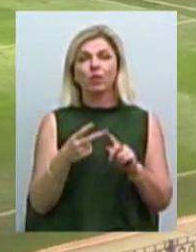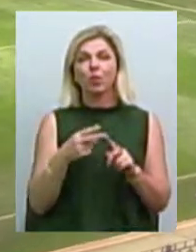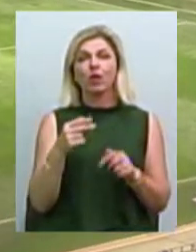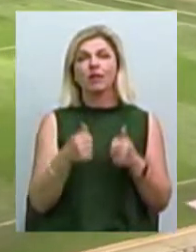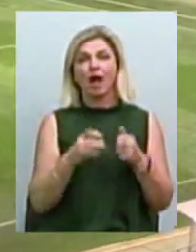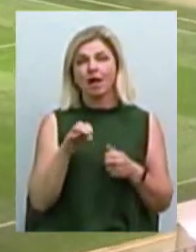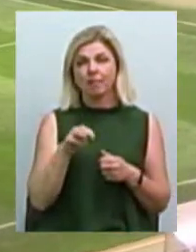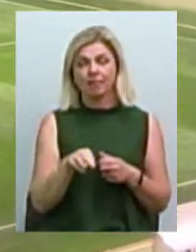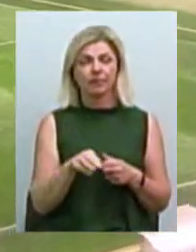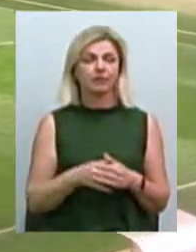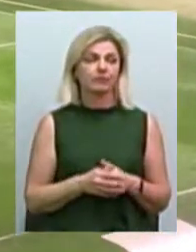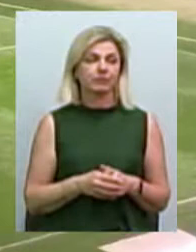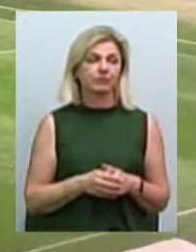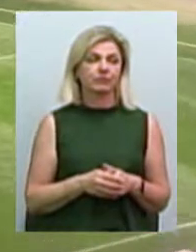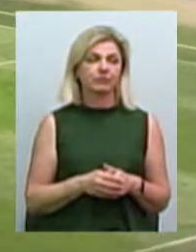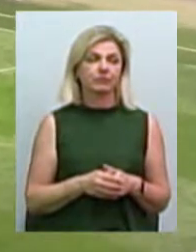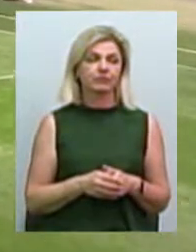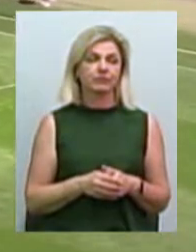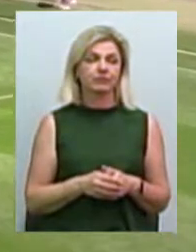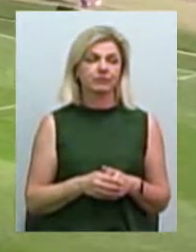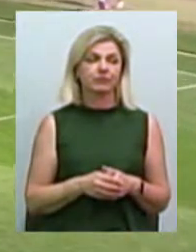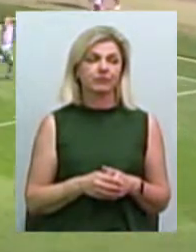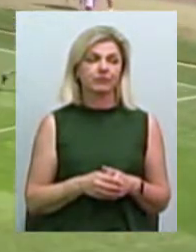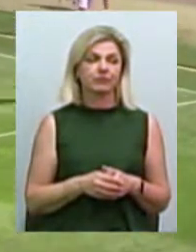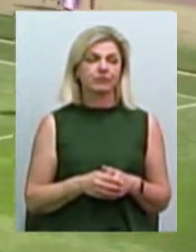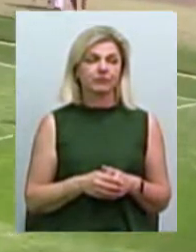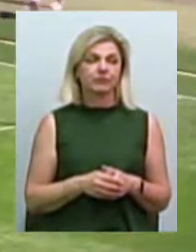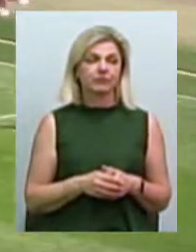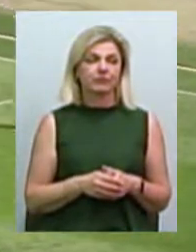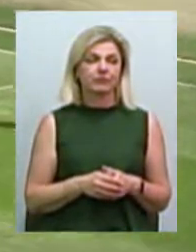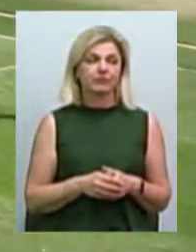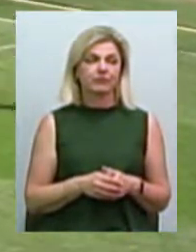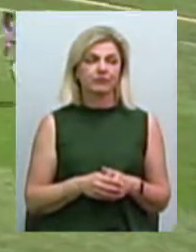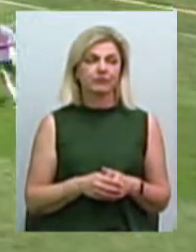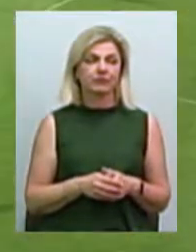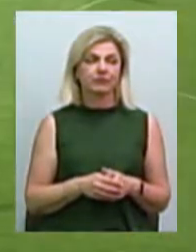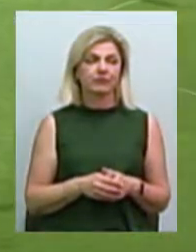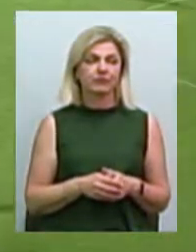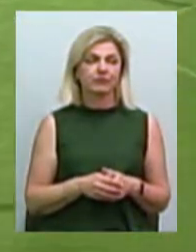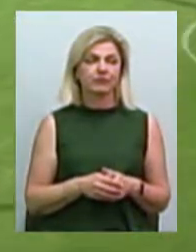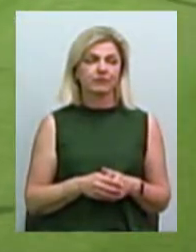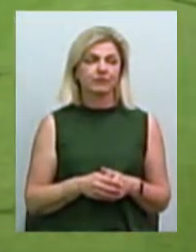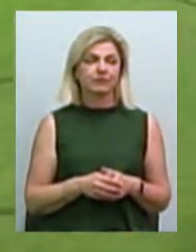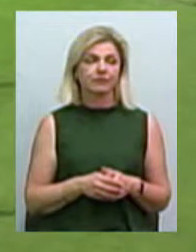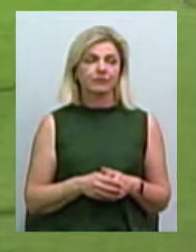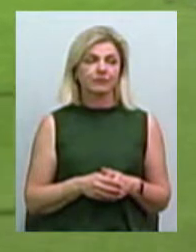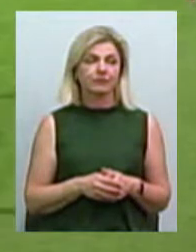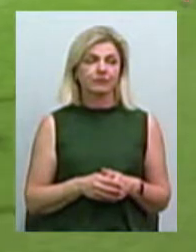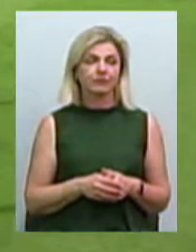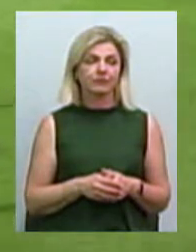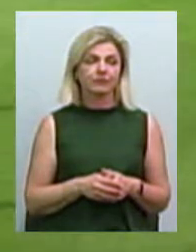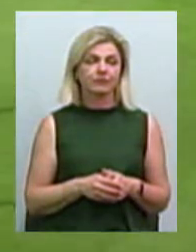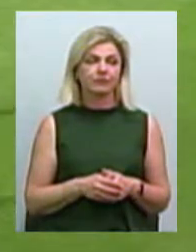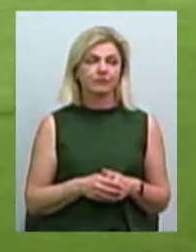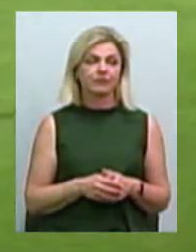удар форварда господарів Артема Ковбасу. М'яч пройшов у кількох сантиметрах від стійки воріт Корабелів. Могли забити і гості. Після флангового